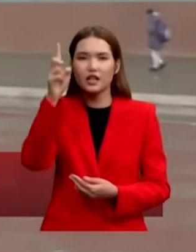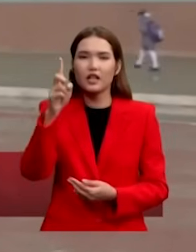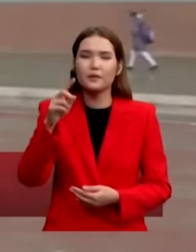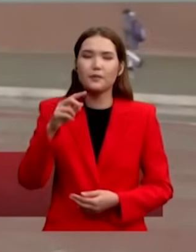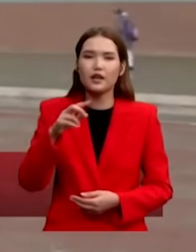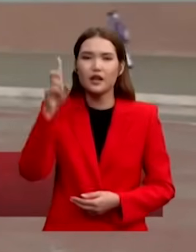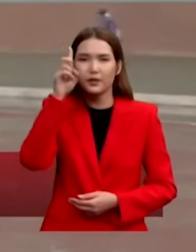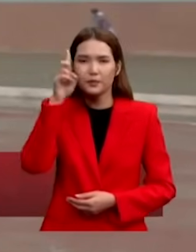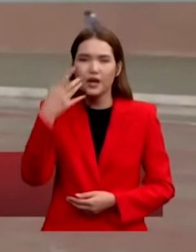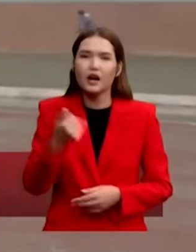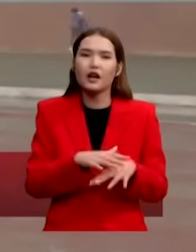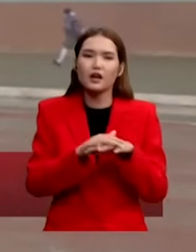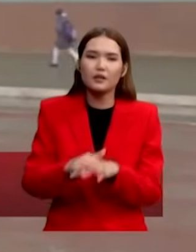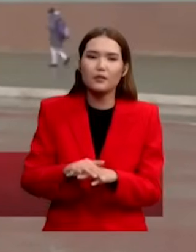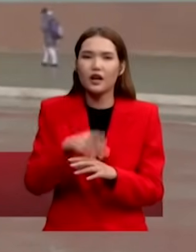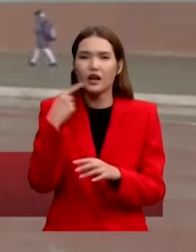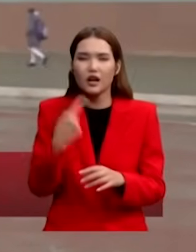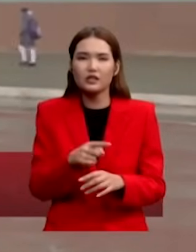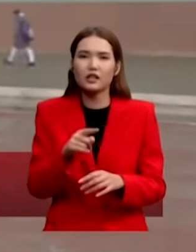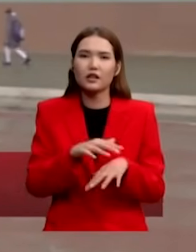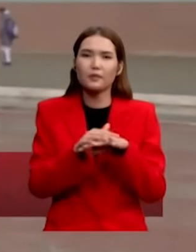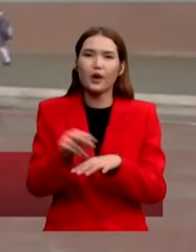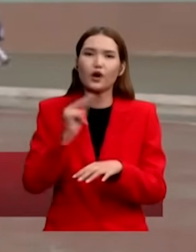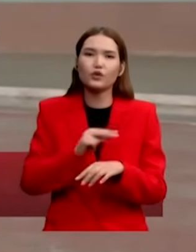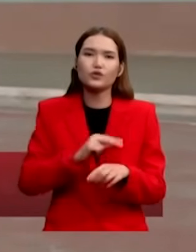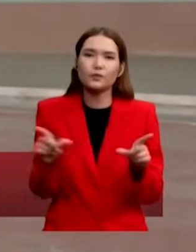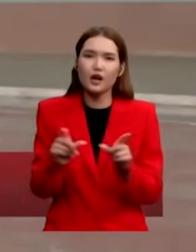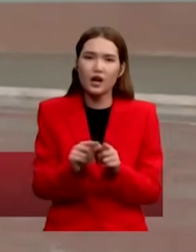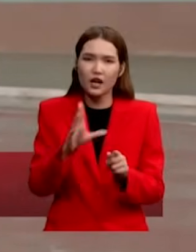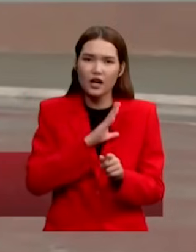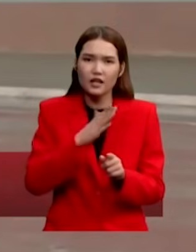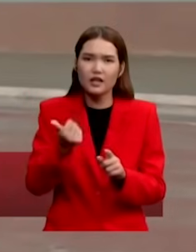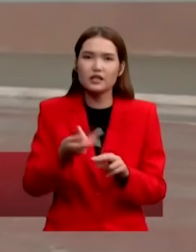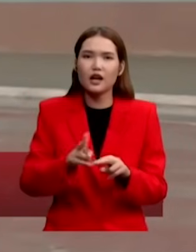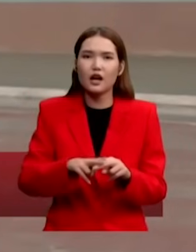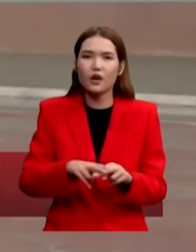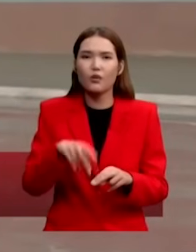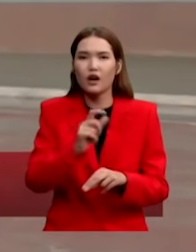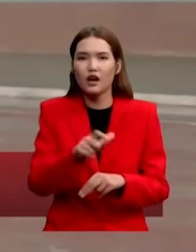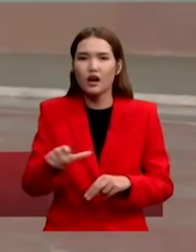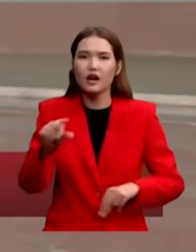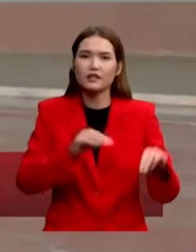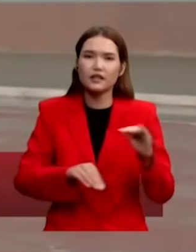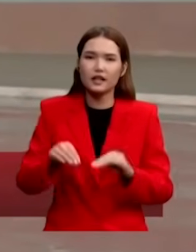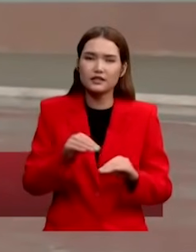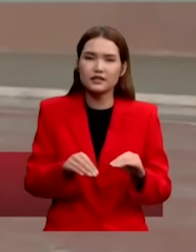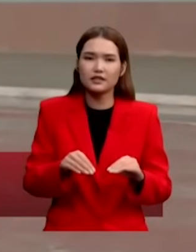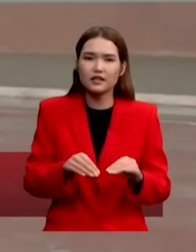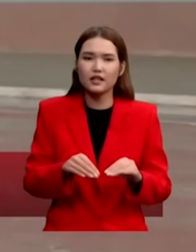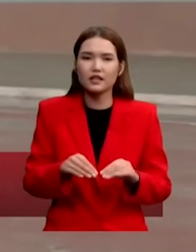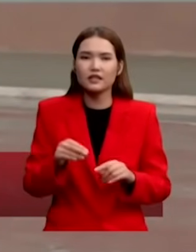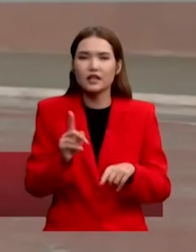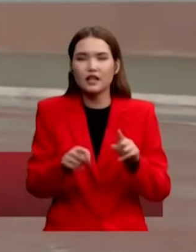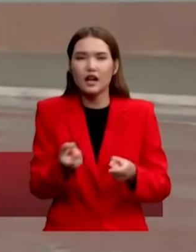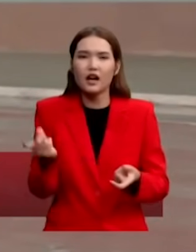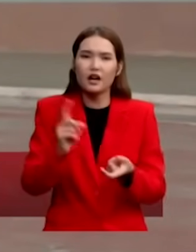бар, әсіресе мынау Ресейдің банктері жұмыс істеген еді. Бүгін күнде Ресейдің санкцияға түсуіне